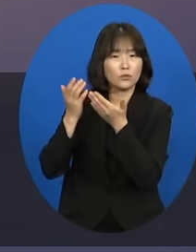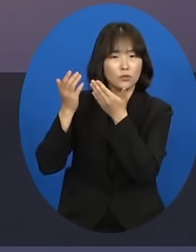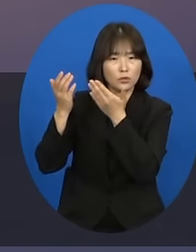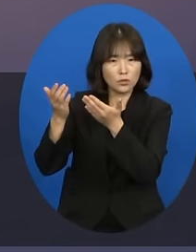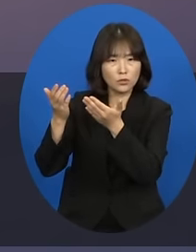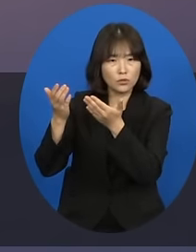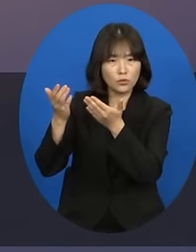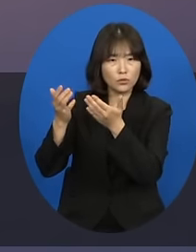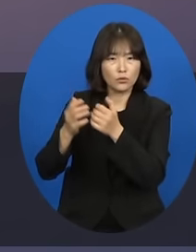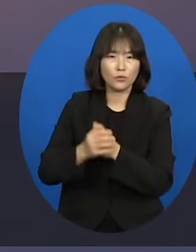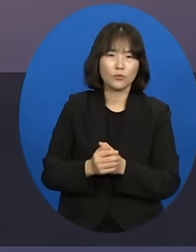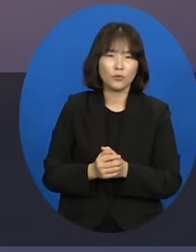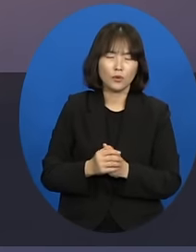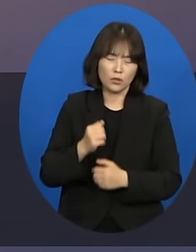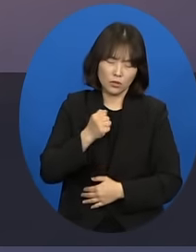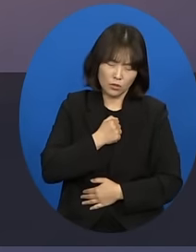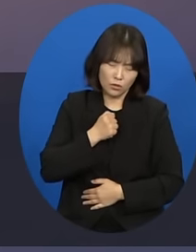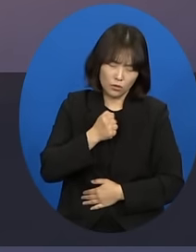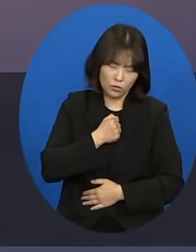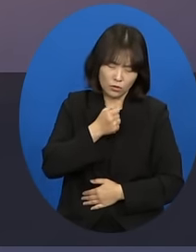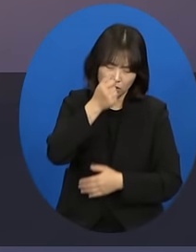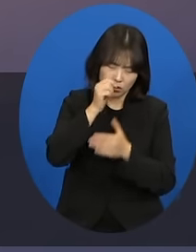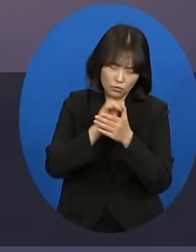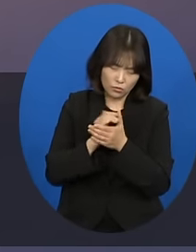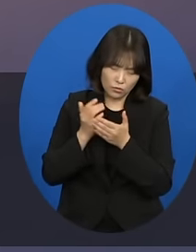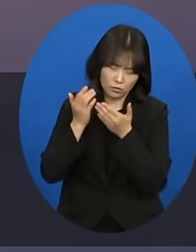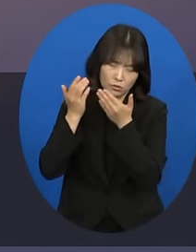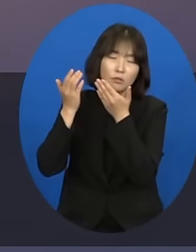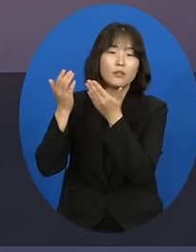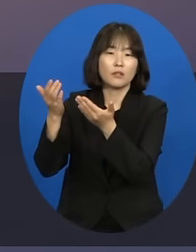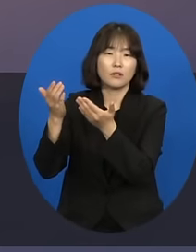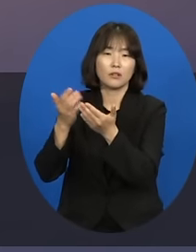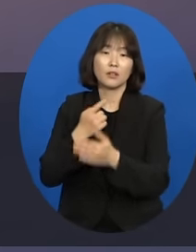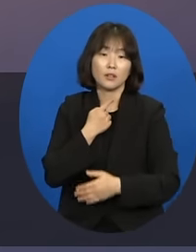간구와 통곡과 탄원을 올리셨다.